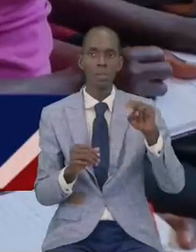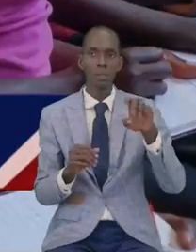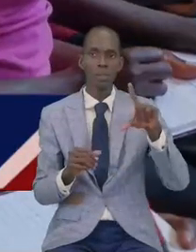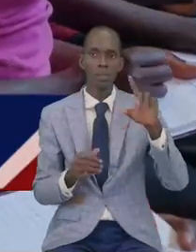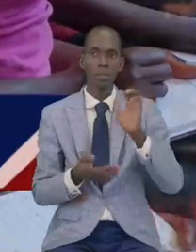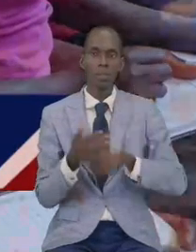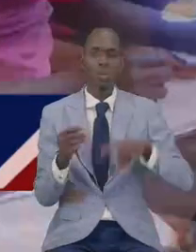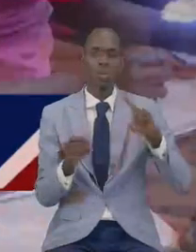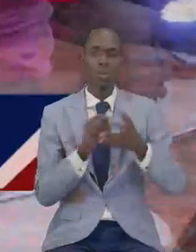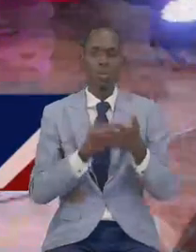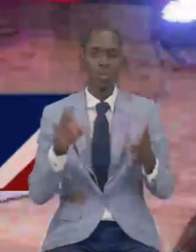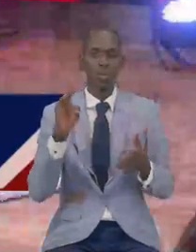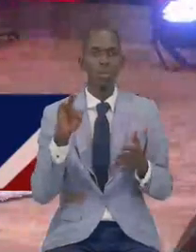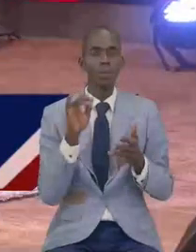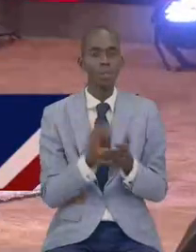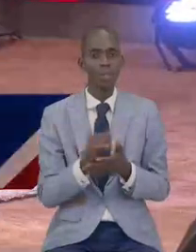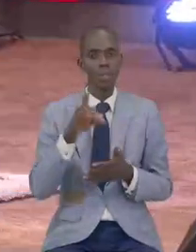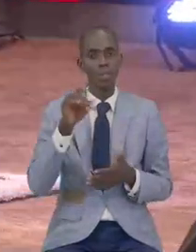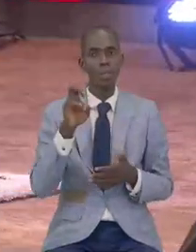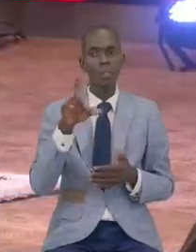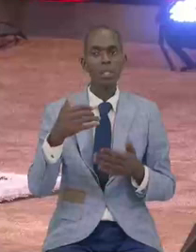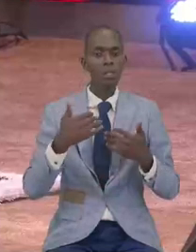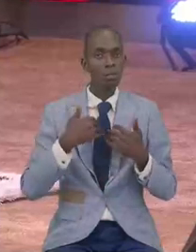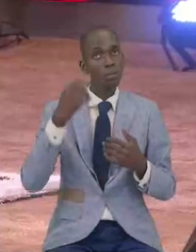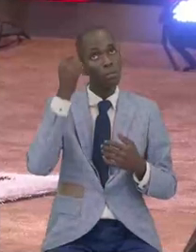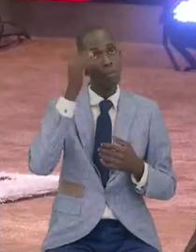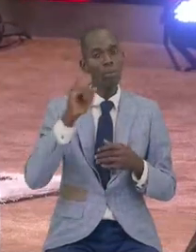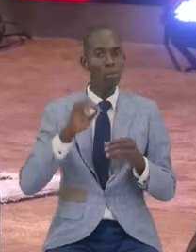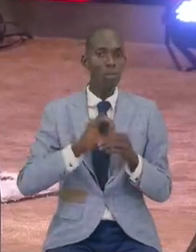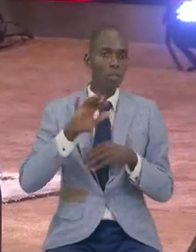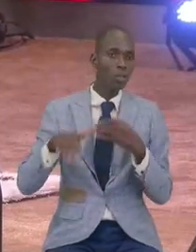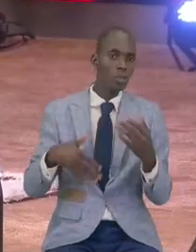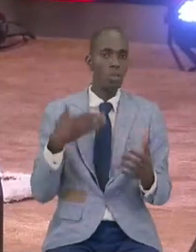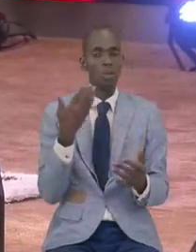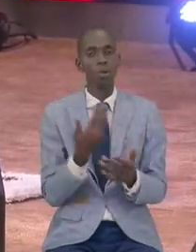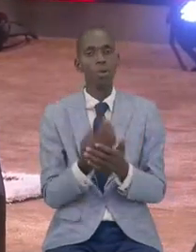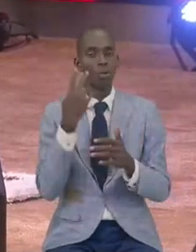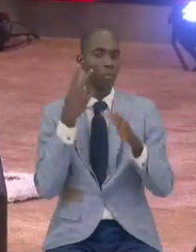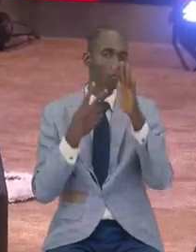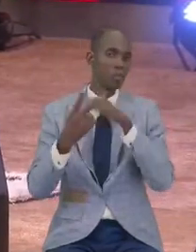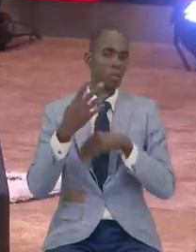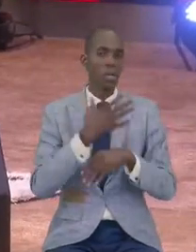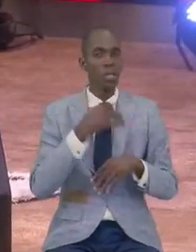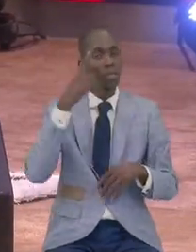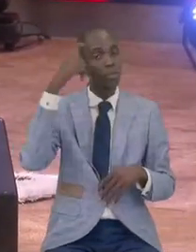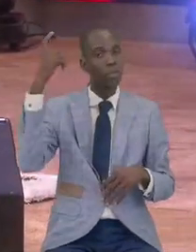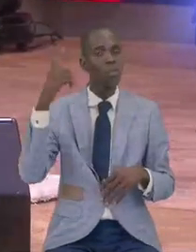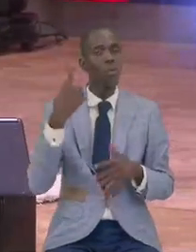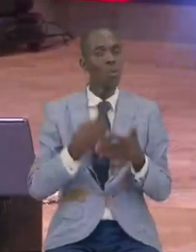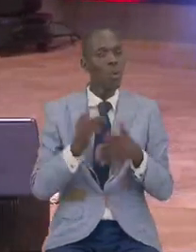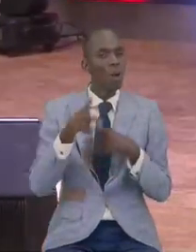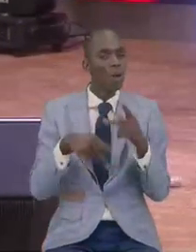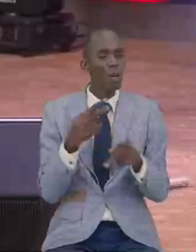1:17 que Daniel expliquait toutes les visions et tous les songes. Quelle vision? La